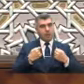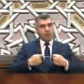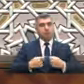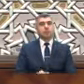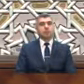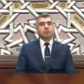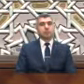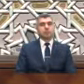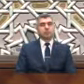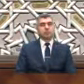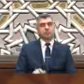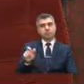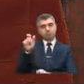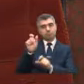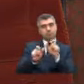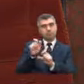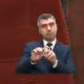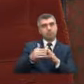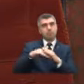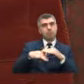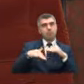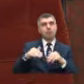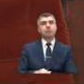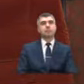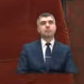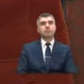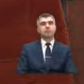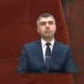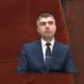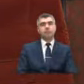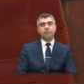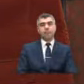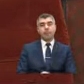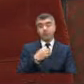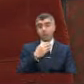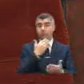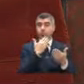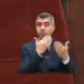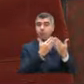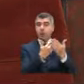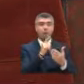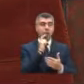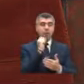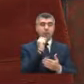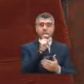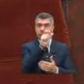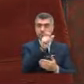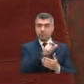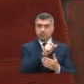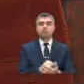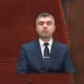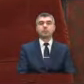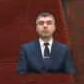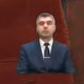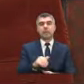السيد الرئيس المحترم، السيدات والسادة النواب المحترمون، أتفضل بخالص الشكر السيد النائب المحترم من المجموعة